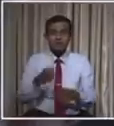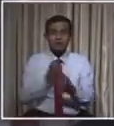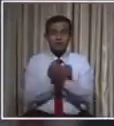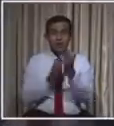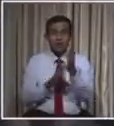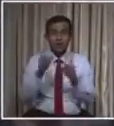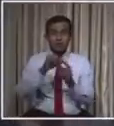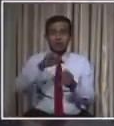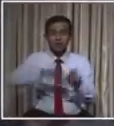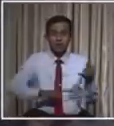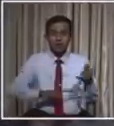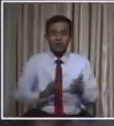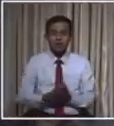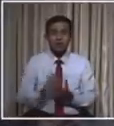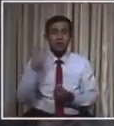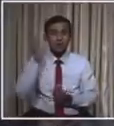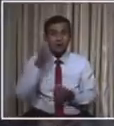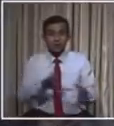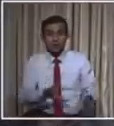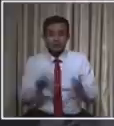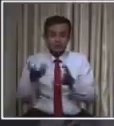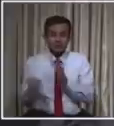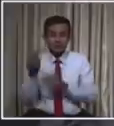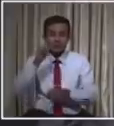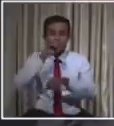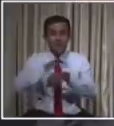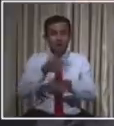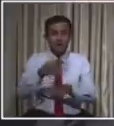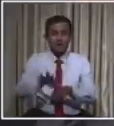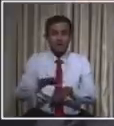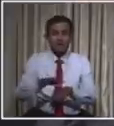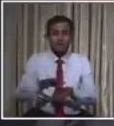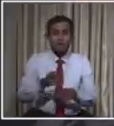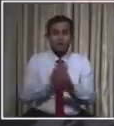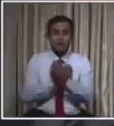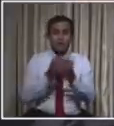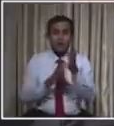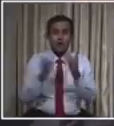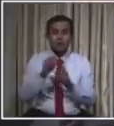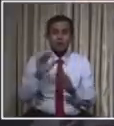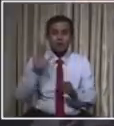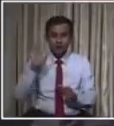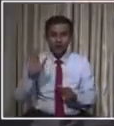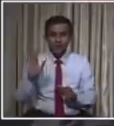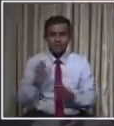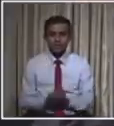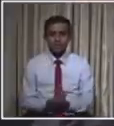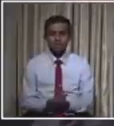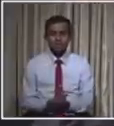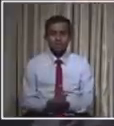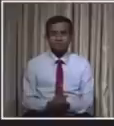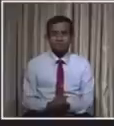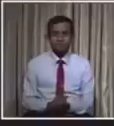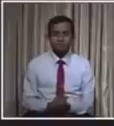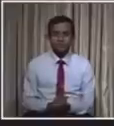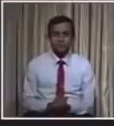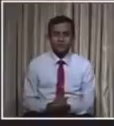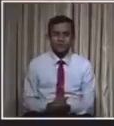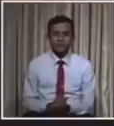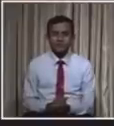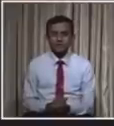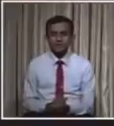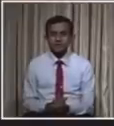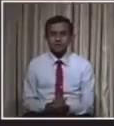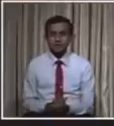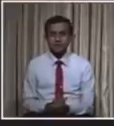සමතුමාගේ ලේකම් රත්තරන් ගොඩ දාන්න ගිහිල්ලා අහු වුණා එතකොට ඒ පොලිස් සමතුමාගේ ඕඩර් ප්ලීස්